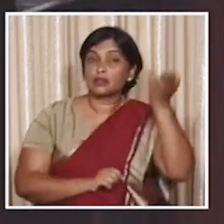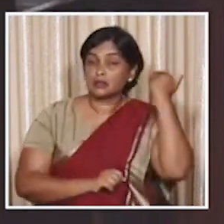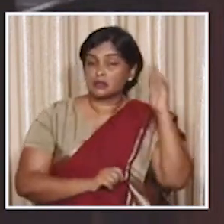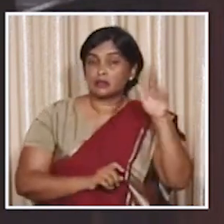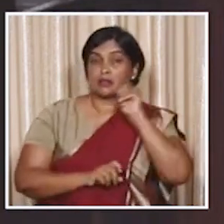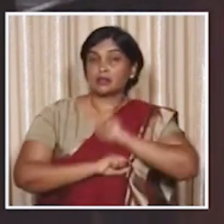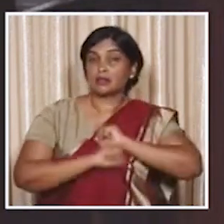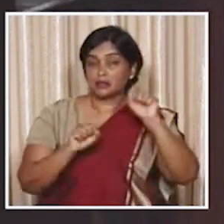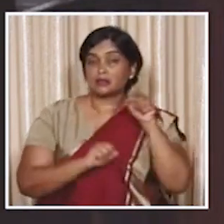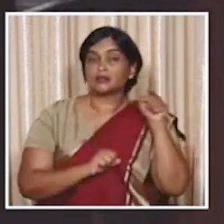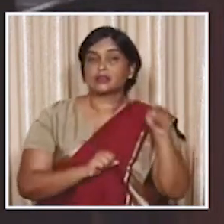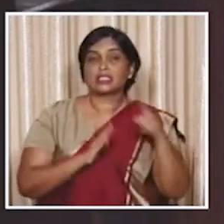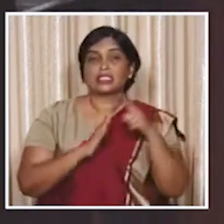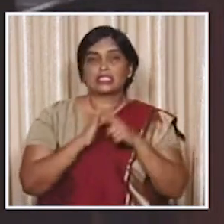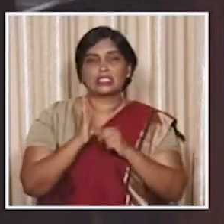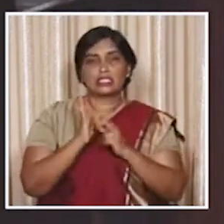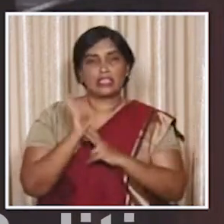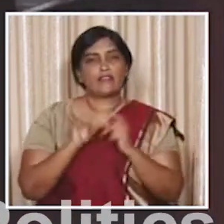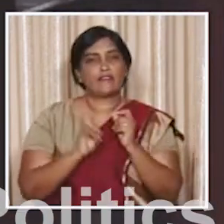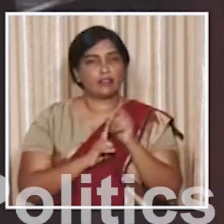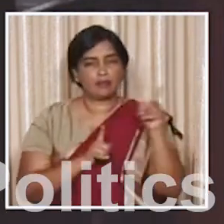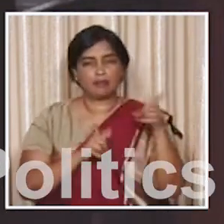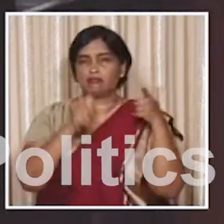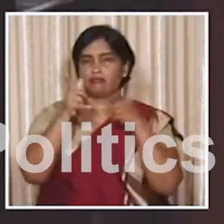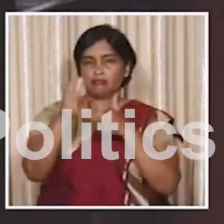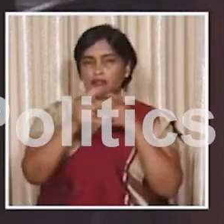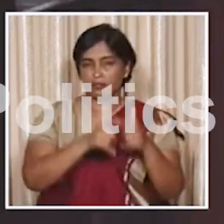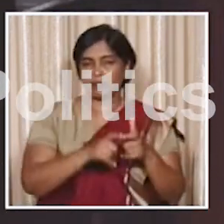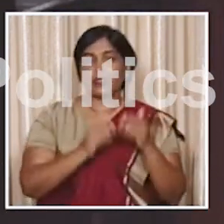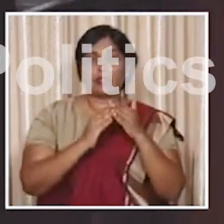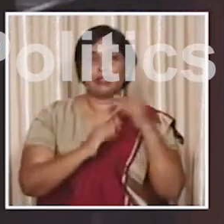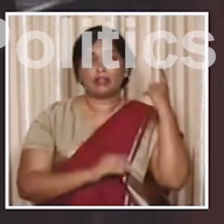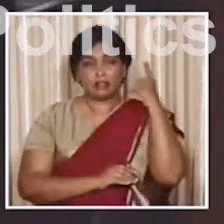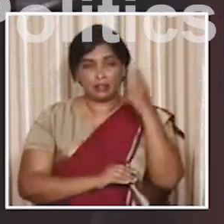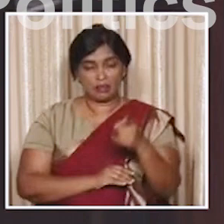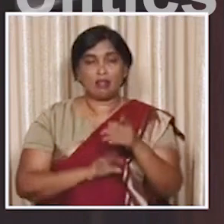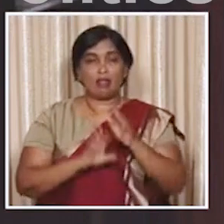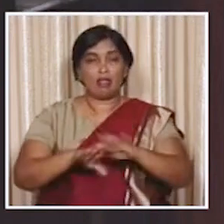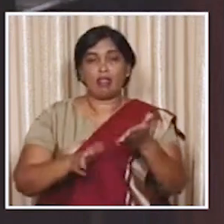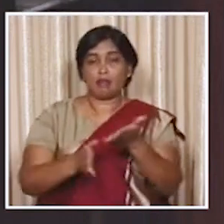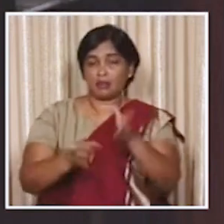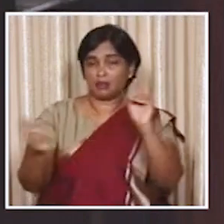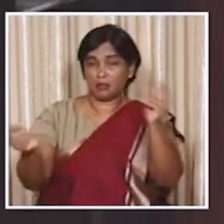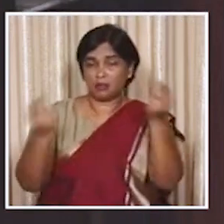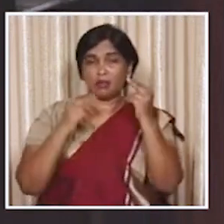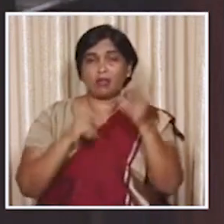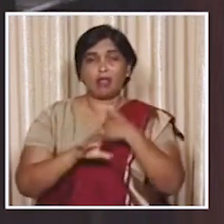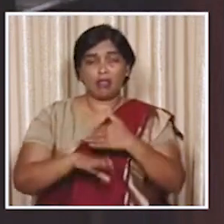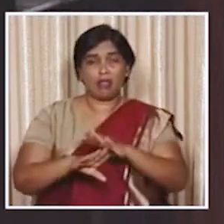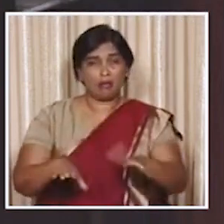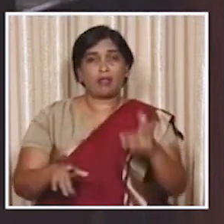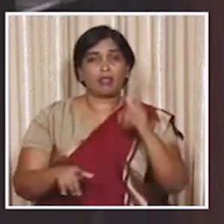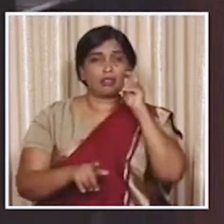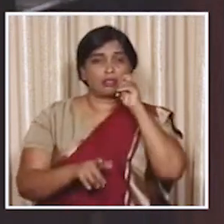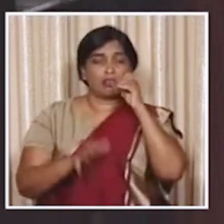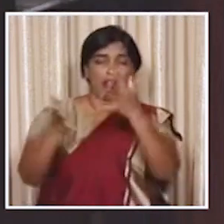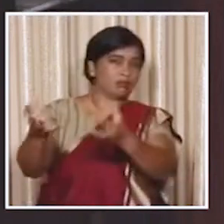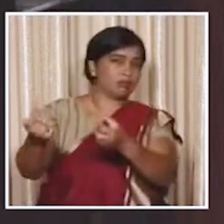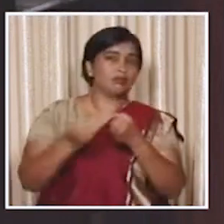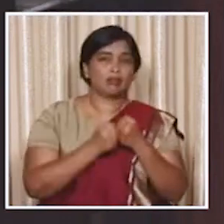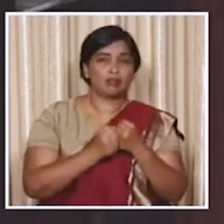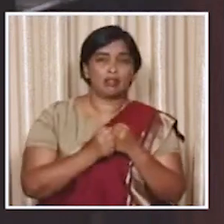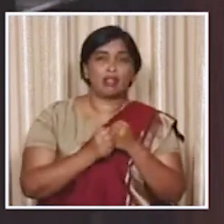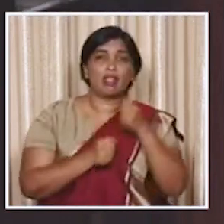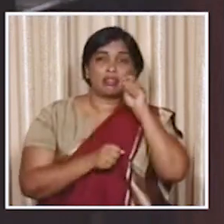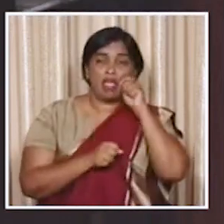ඒ කැරල්ල ඇති කරපු ජනතා අයුක්ති පෙරමුණ මරනවා. ගෙදෙට ඇවිල්ලා දරුවෝ ඉස්සරහ පිට තමන්ගේ දරුවෝ ඉස්සරහ පිට තාත්තාව ගන්නවා. තාත්තා